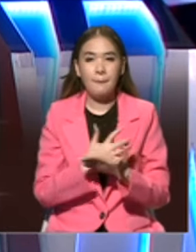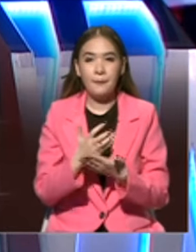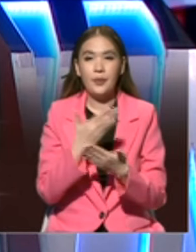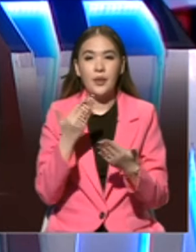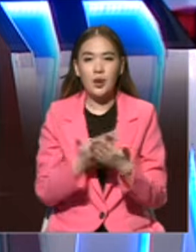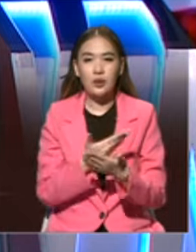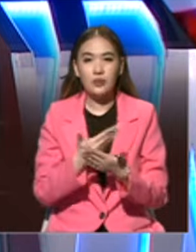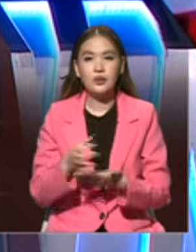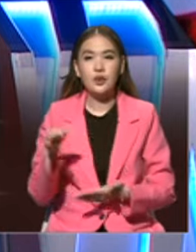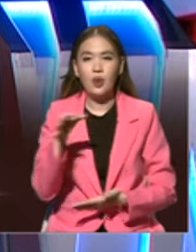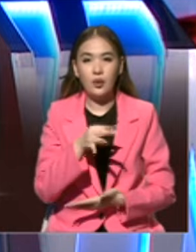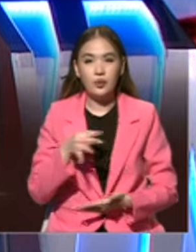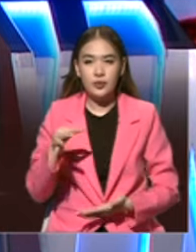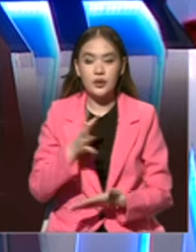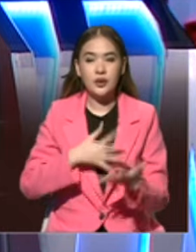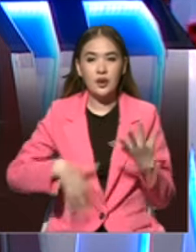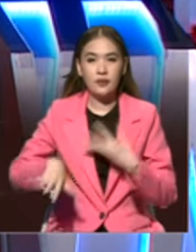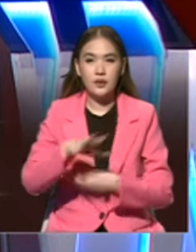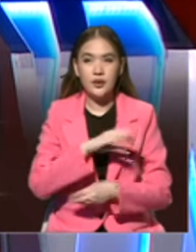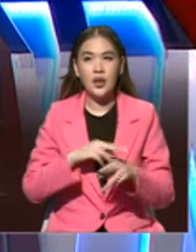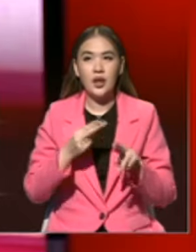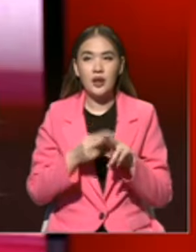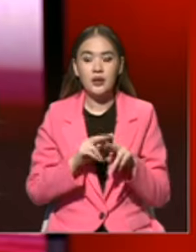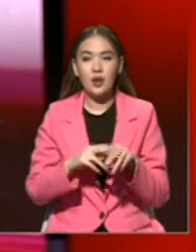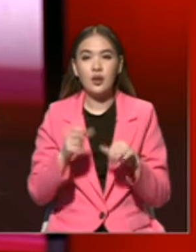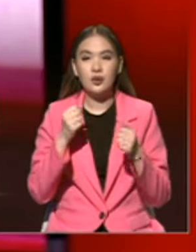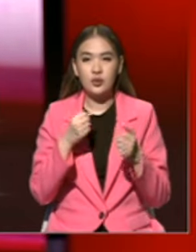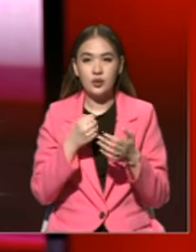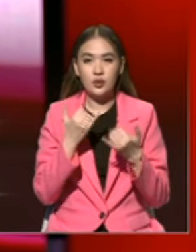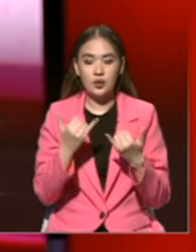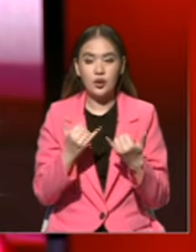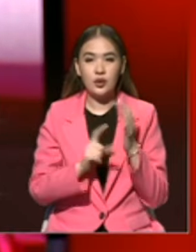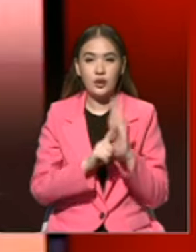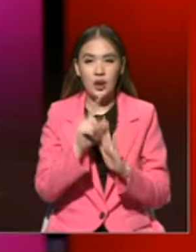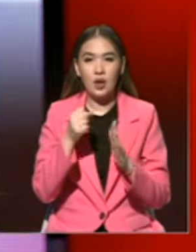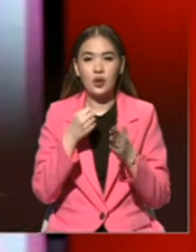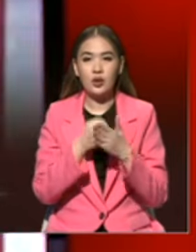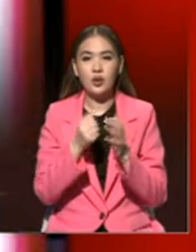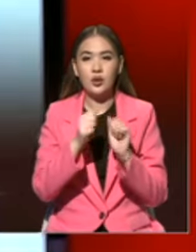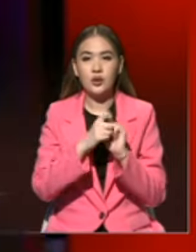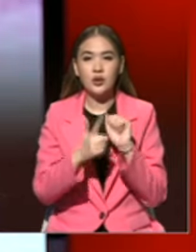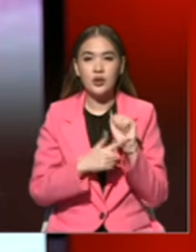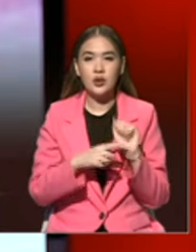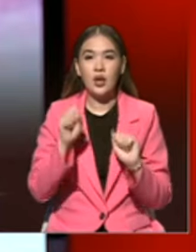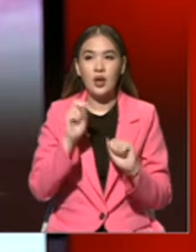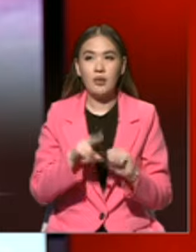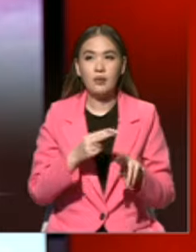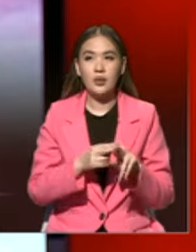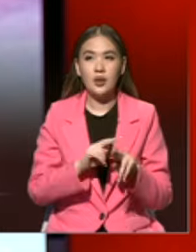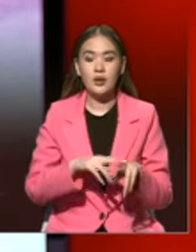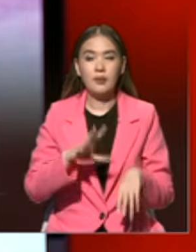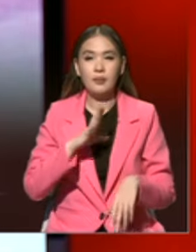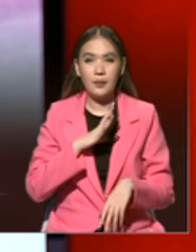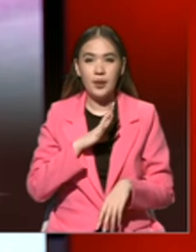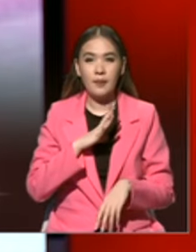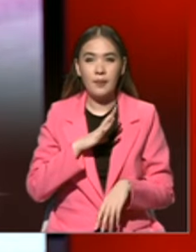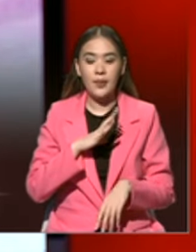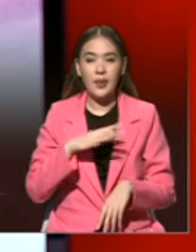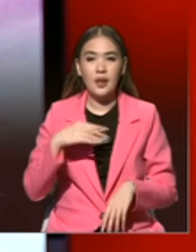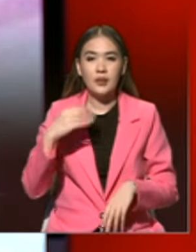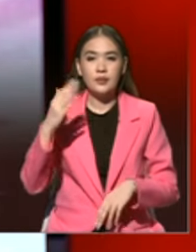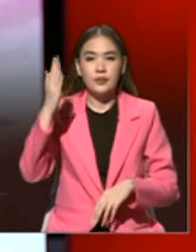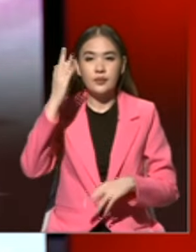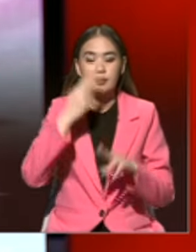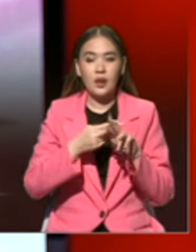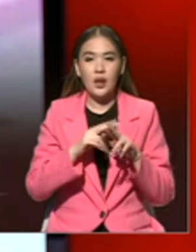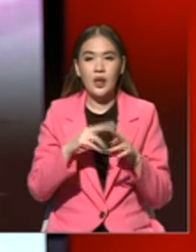Облыстан бүгінгі таңда осы 17 сәуірге 7500 мал басы өлген. Ал өткенде берілген мәлімет ол